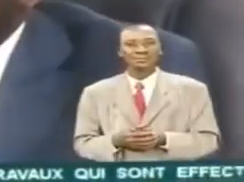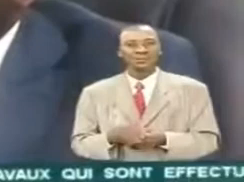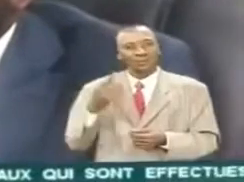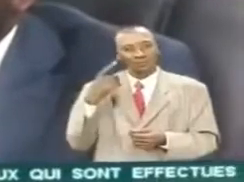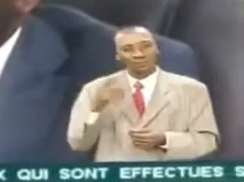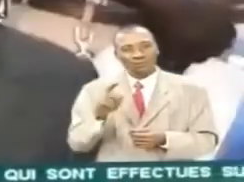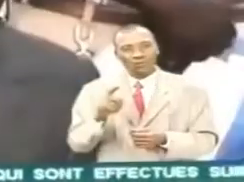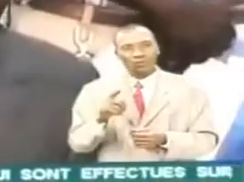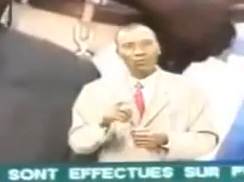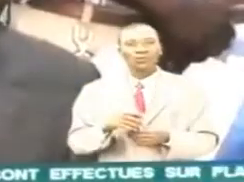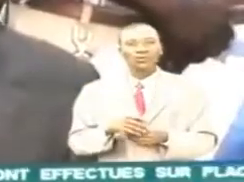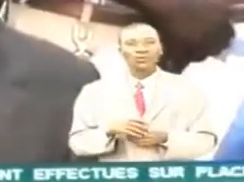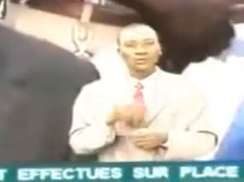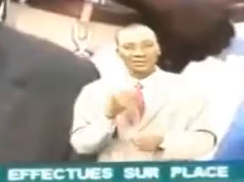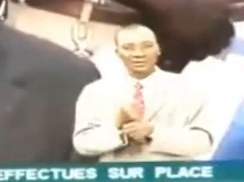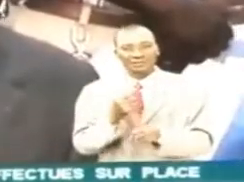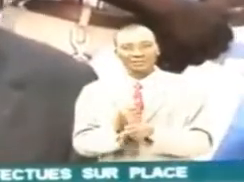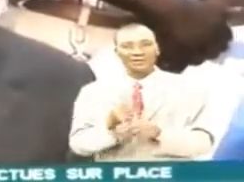l'homme.